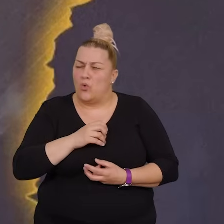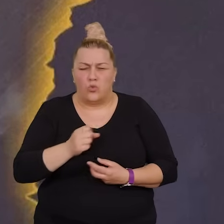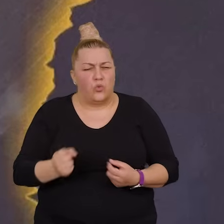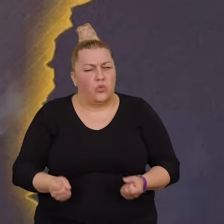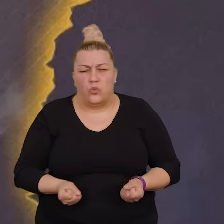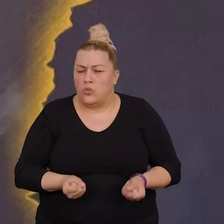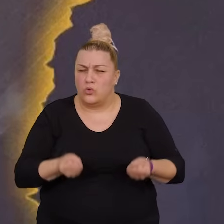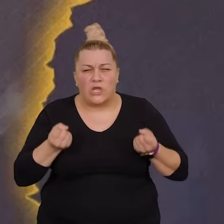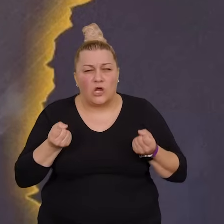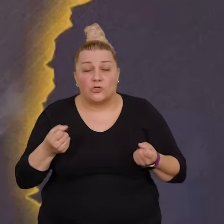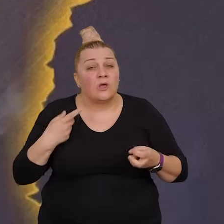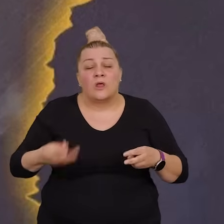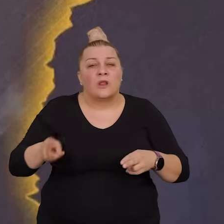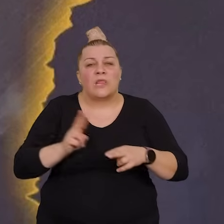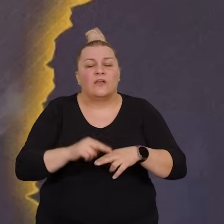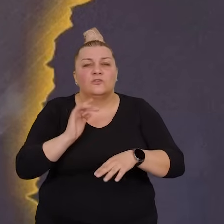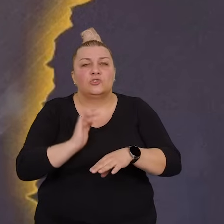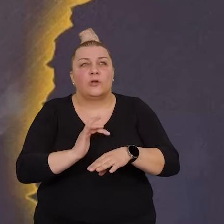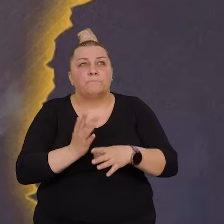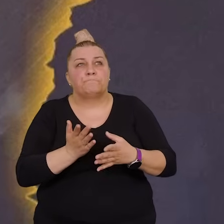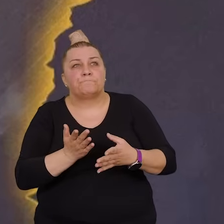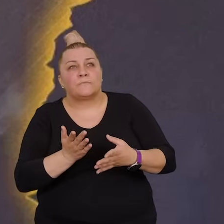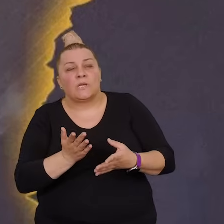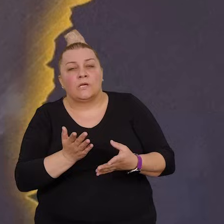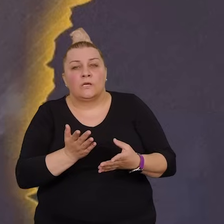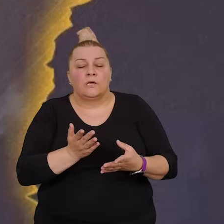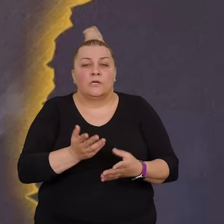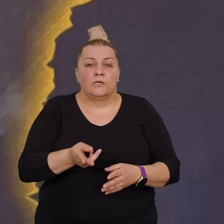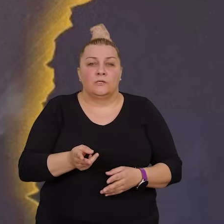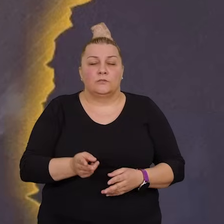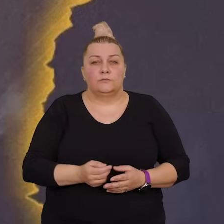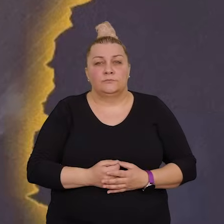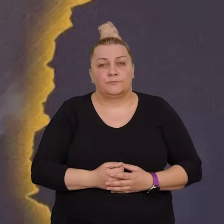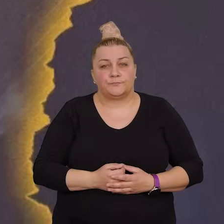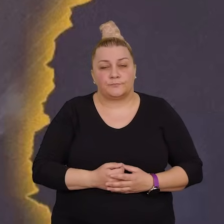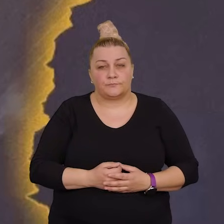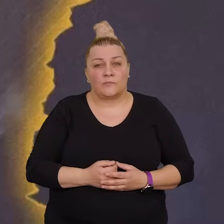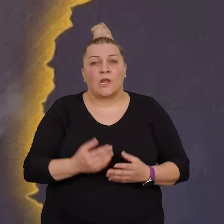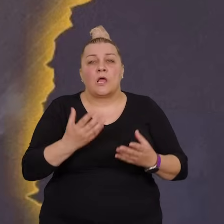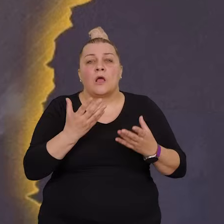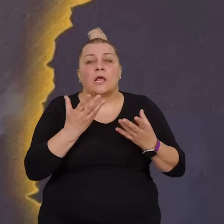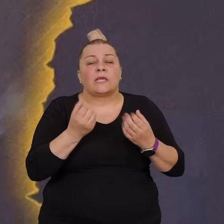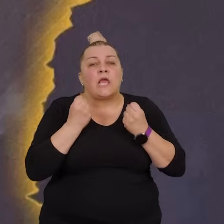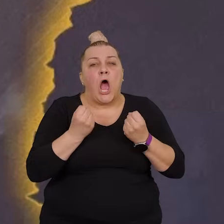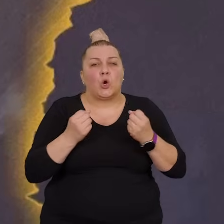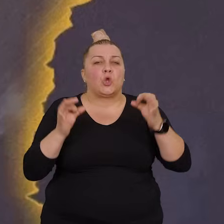Jako je teško to. Gledajte, dirnulo me najviše, ono što me dirnulo posebno, dirnulo me naravno su tragičnost tih priča.